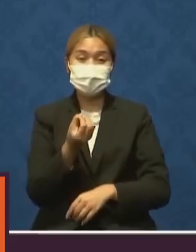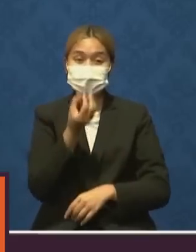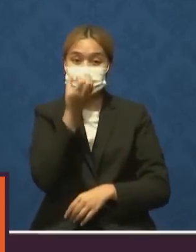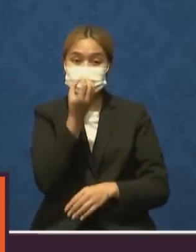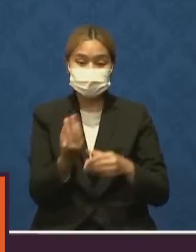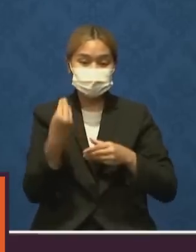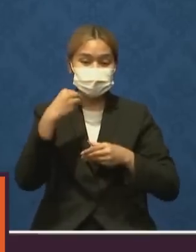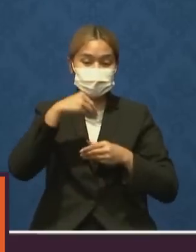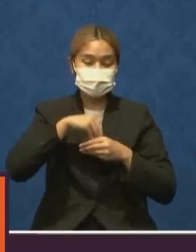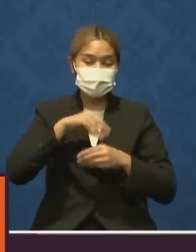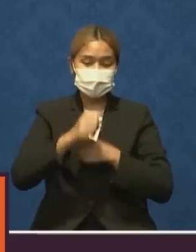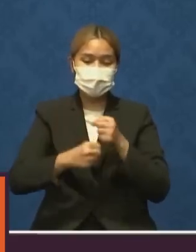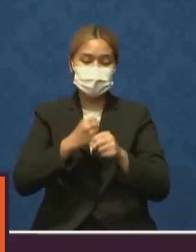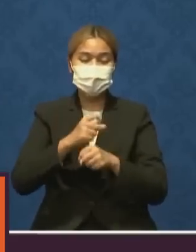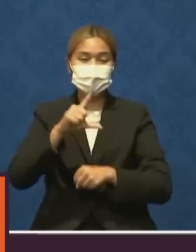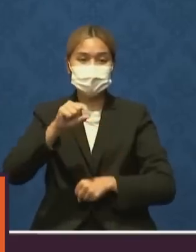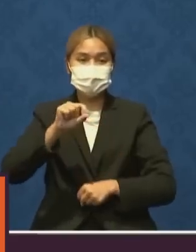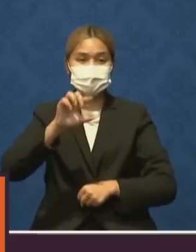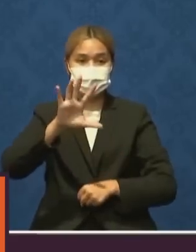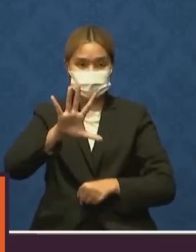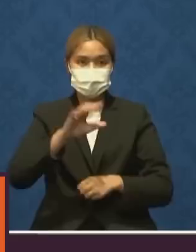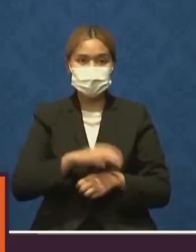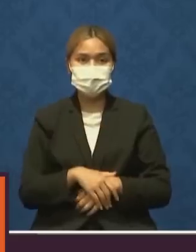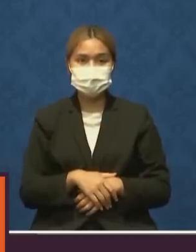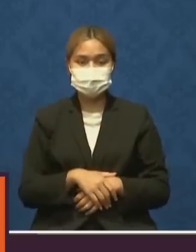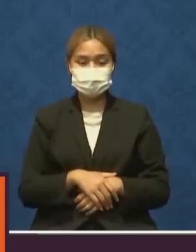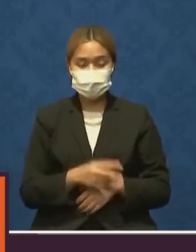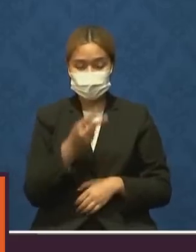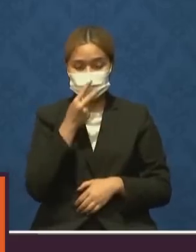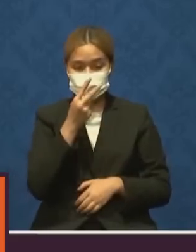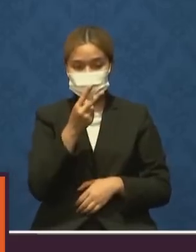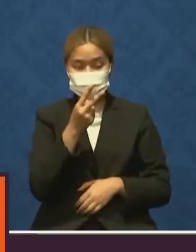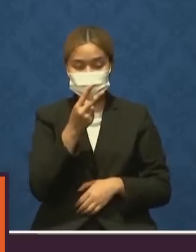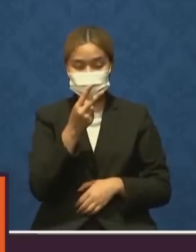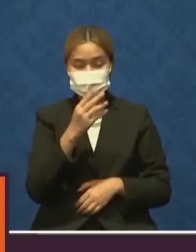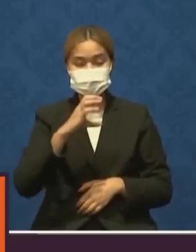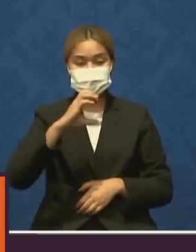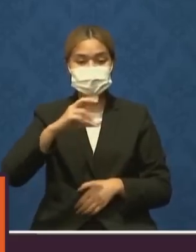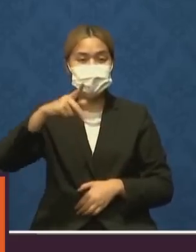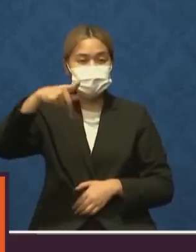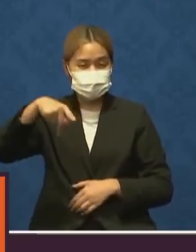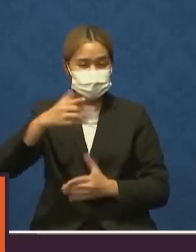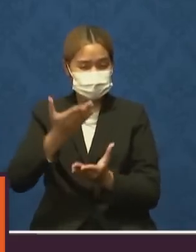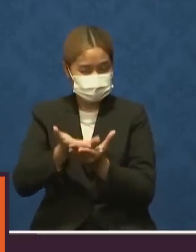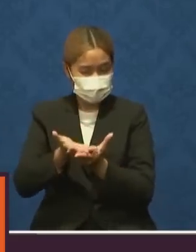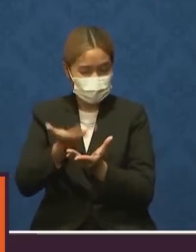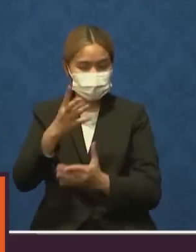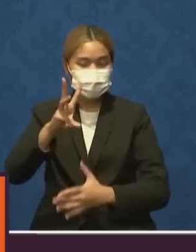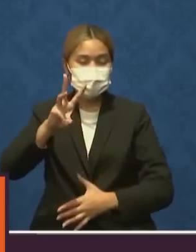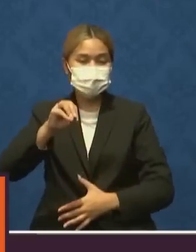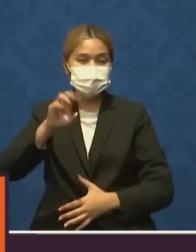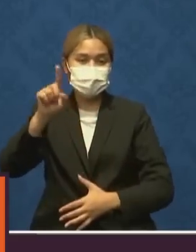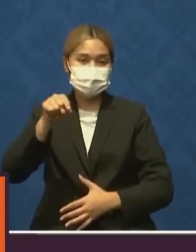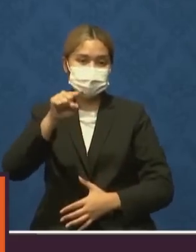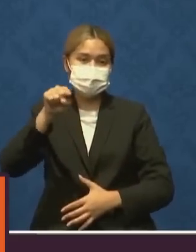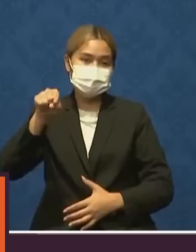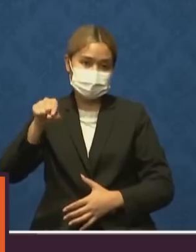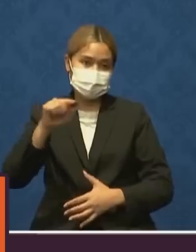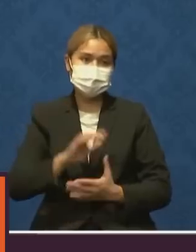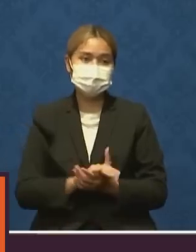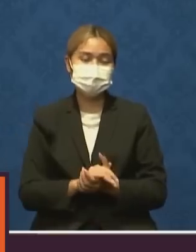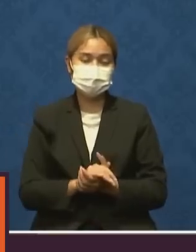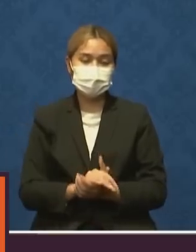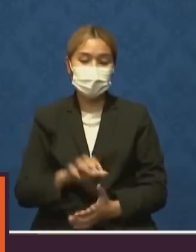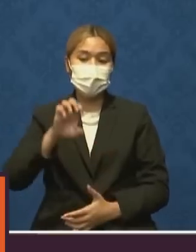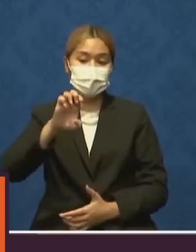แล้วกผมไปดข้ในครั ผมคำนวนมา ค่า CP หพลงไฟ้าแพงขกาเดิม 65%และสุทายครับ่า EP